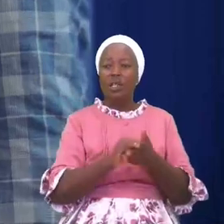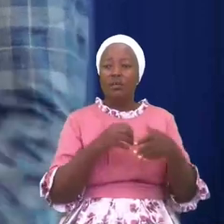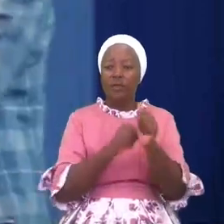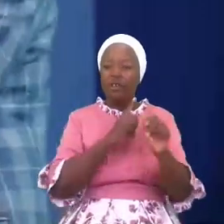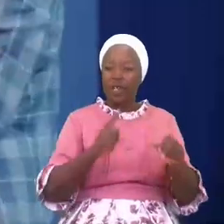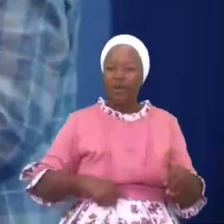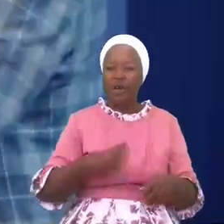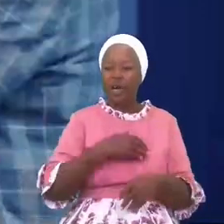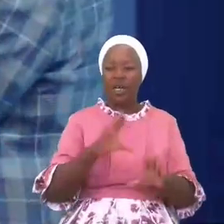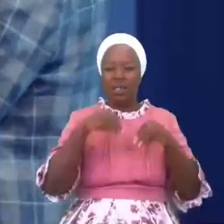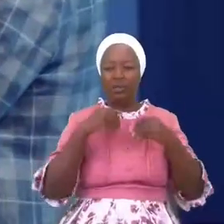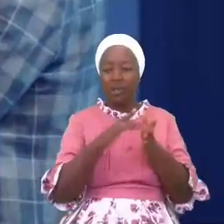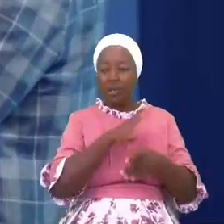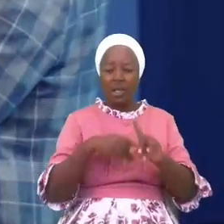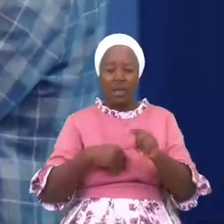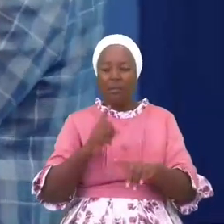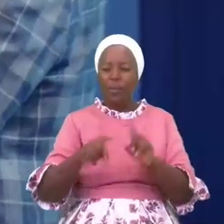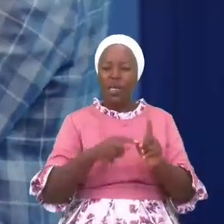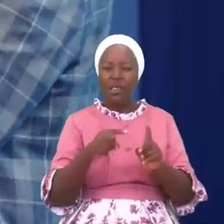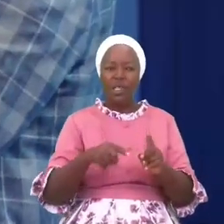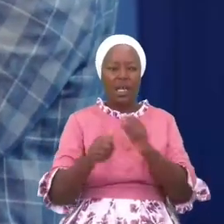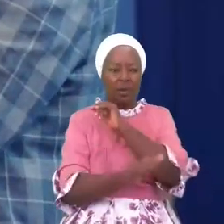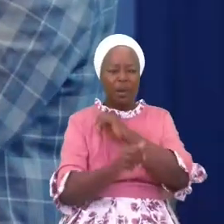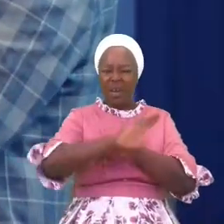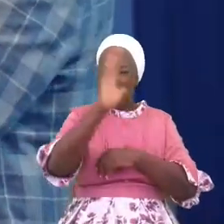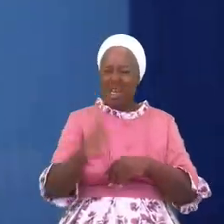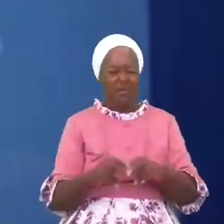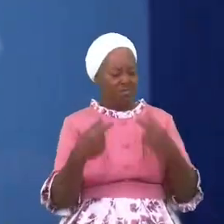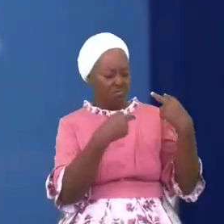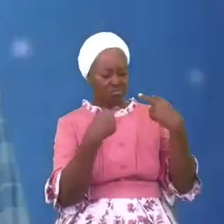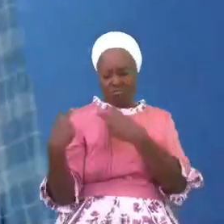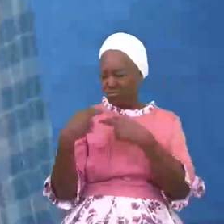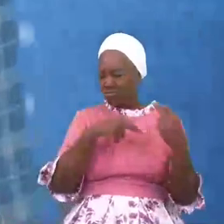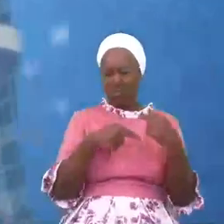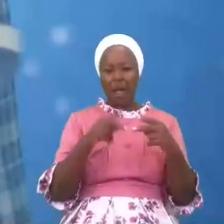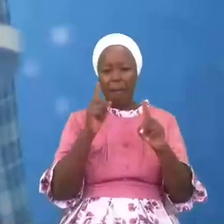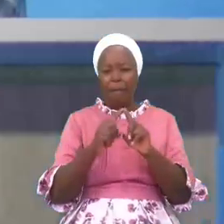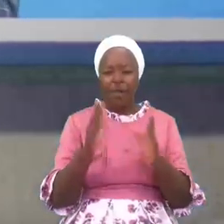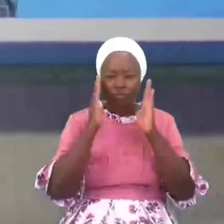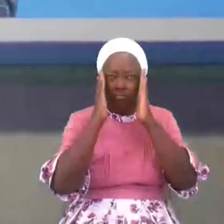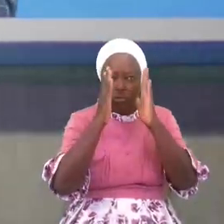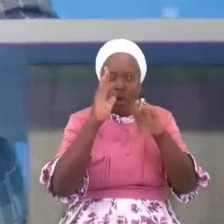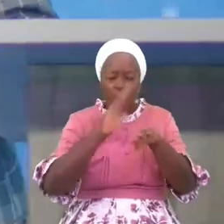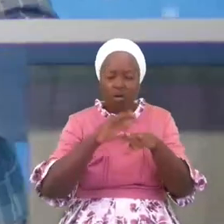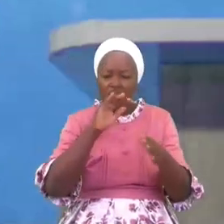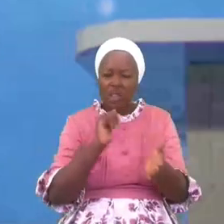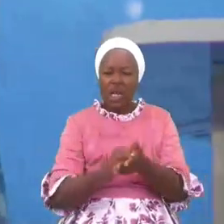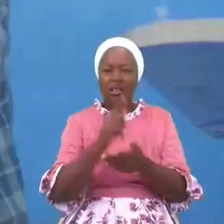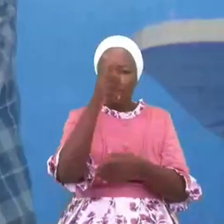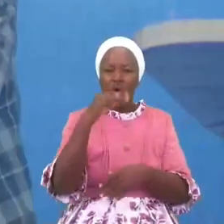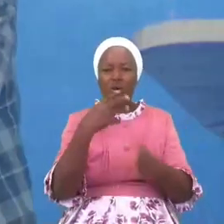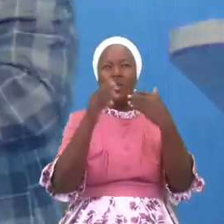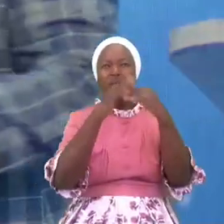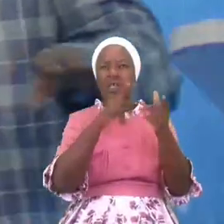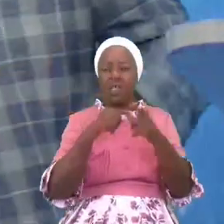lui. Et dit, si je suis le seul de toute la terre qui entend l'appel à la